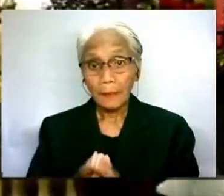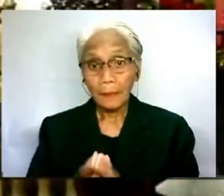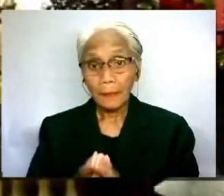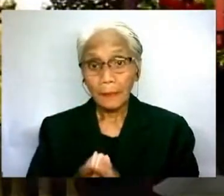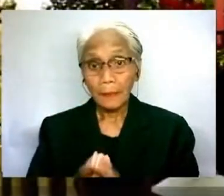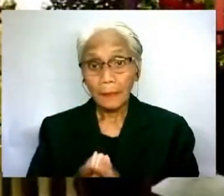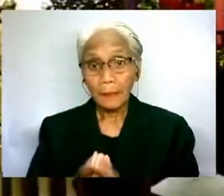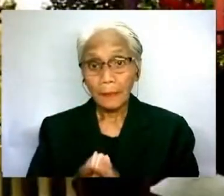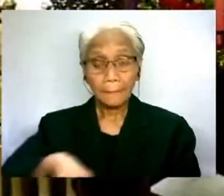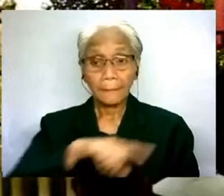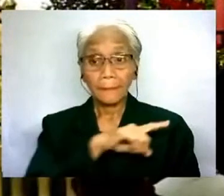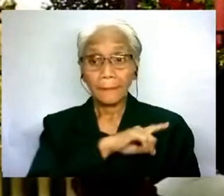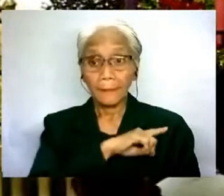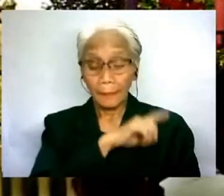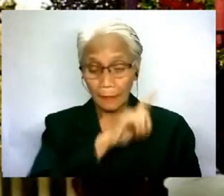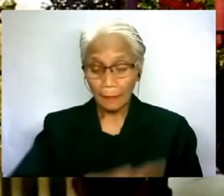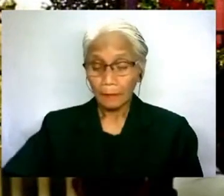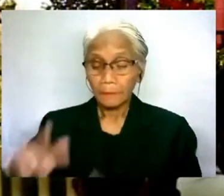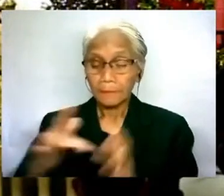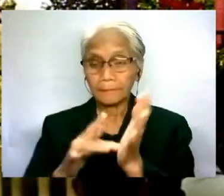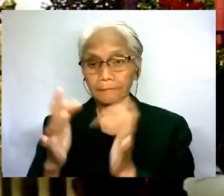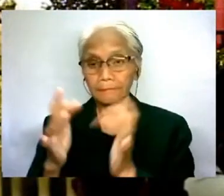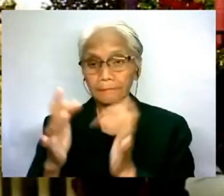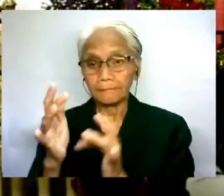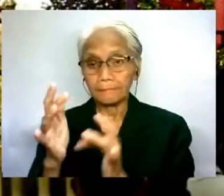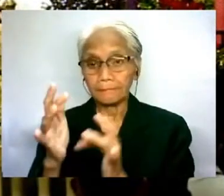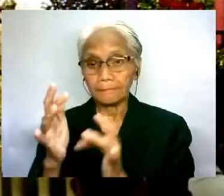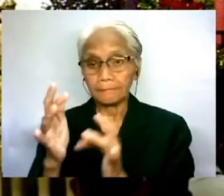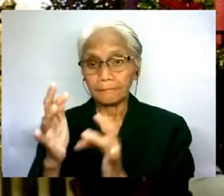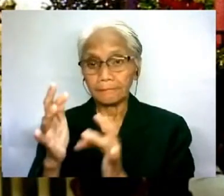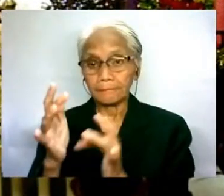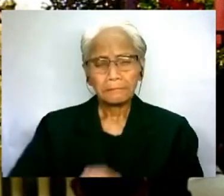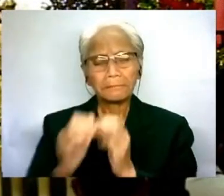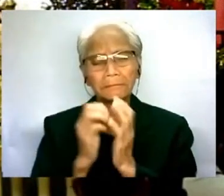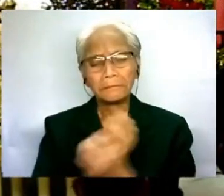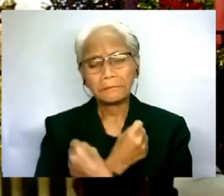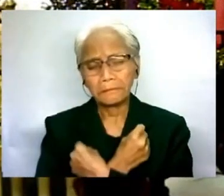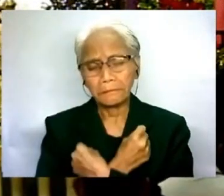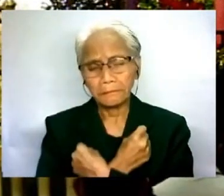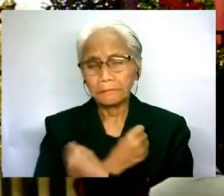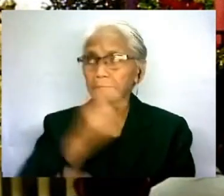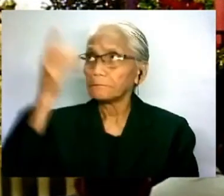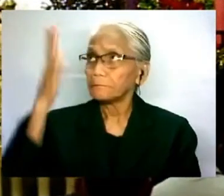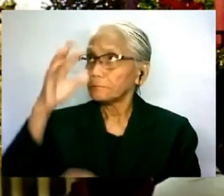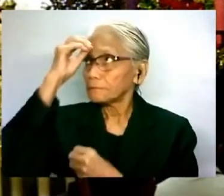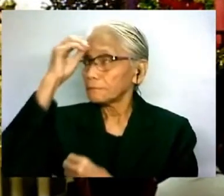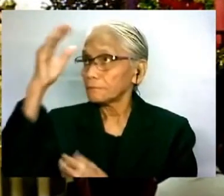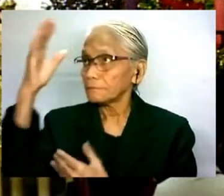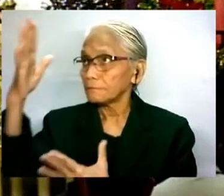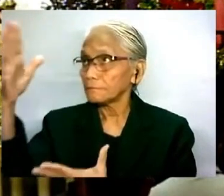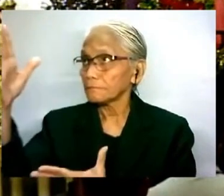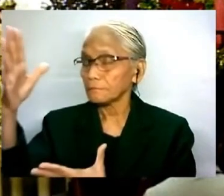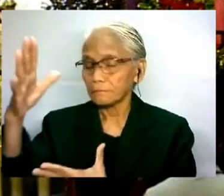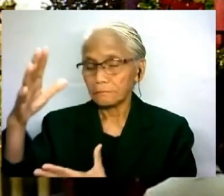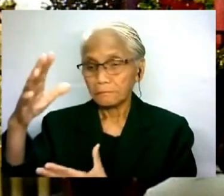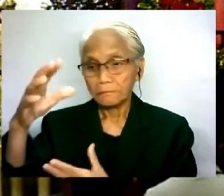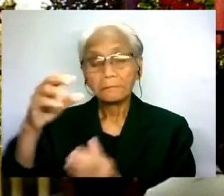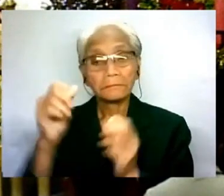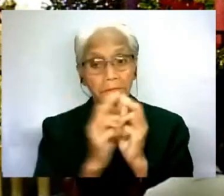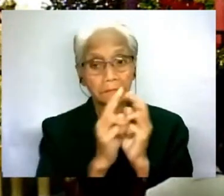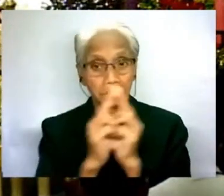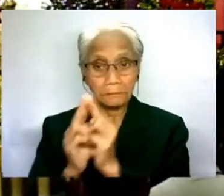Panginoong Hesukristo, ang pag-ibig ng Diyos Ama, at ang pakikipagkaisa ng Espiritu Santo